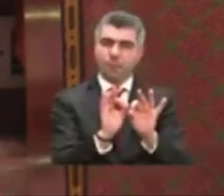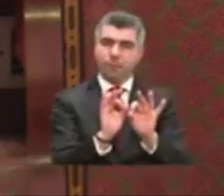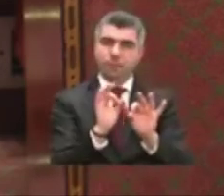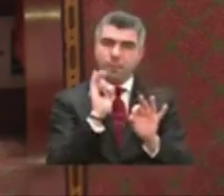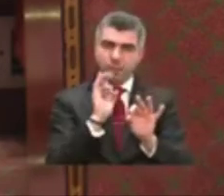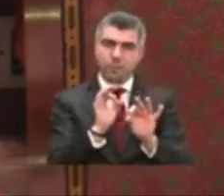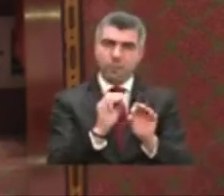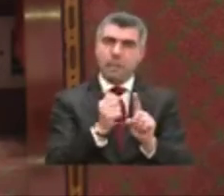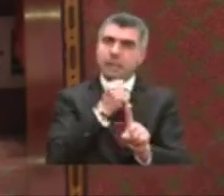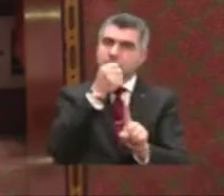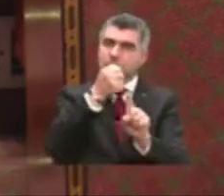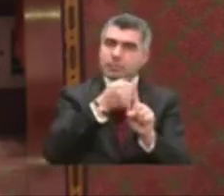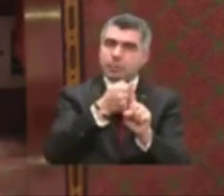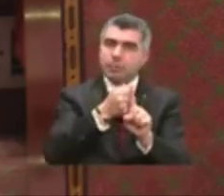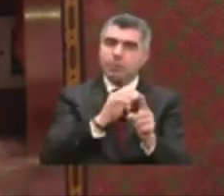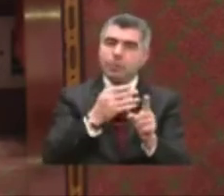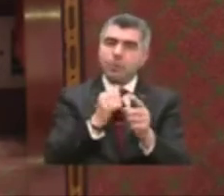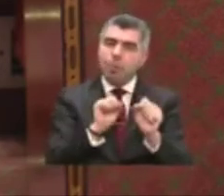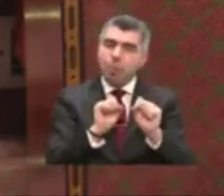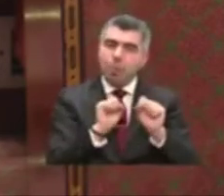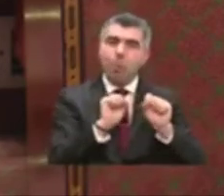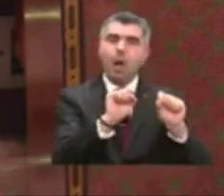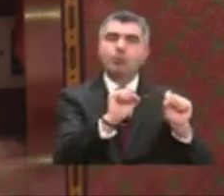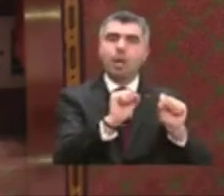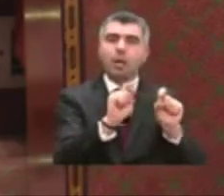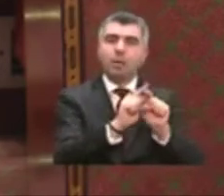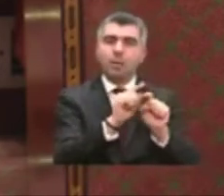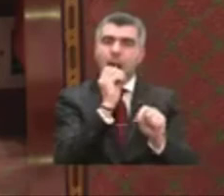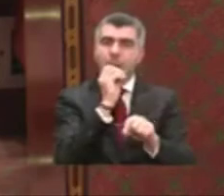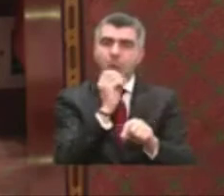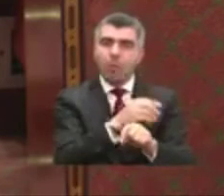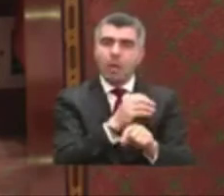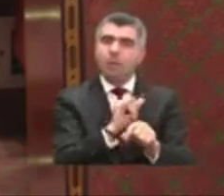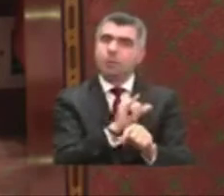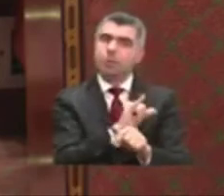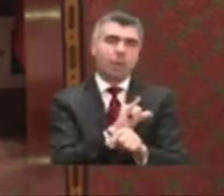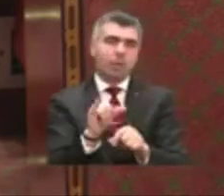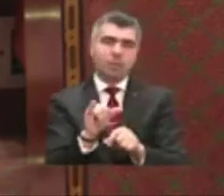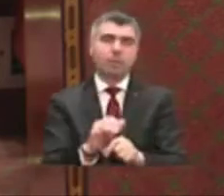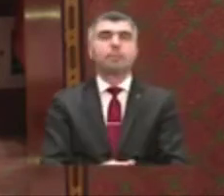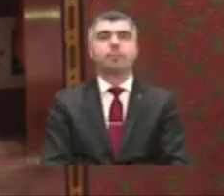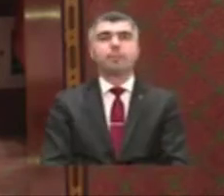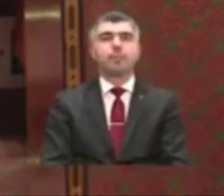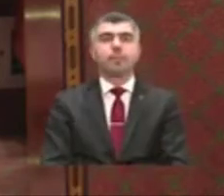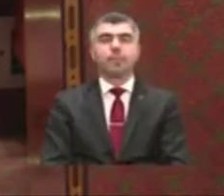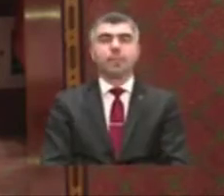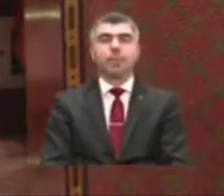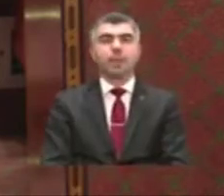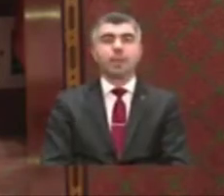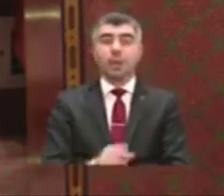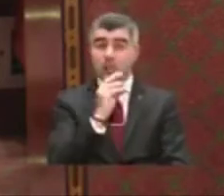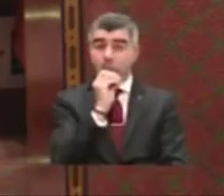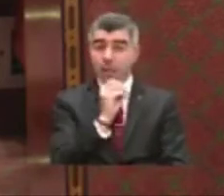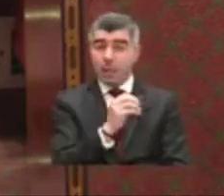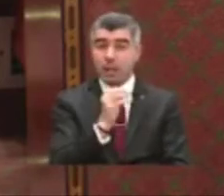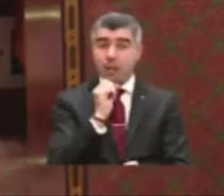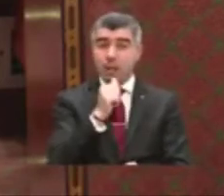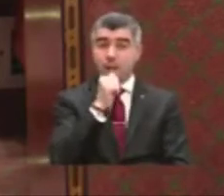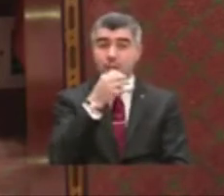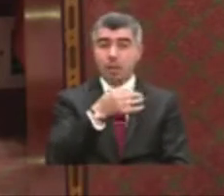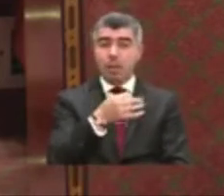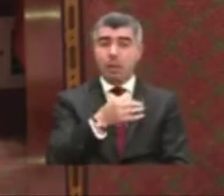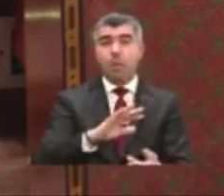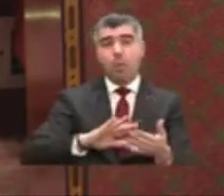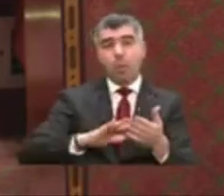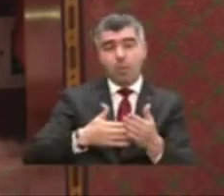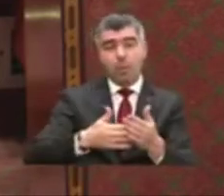وكذلك العمل على مواجهة تلوث المياه. وفي هذا الإطار هذا التلوث فهو يعني ما هو